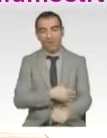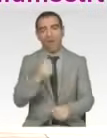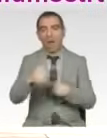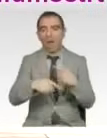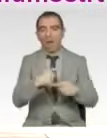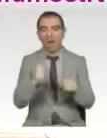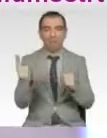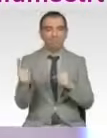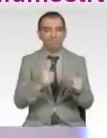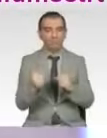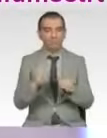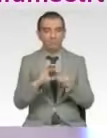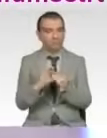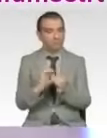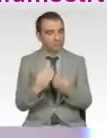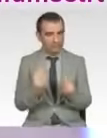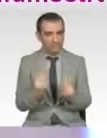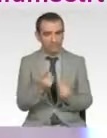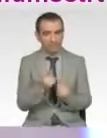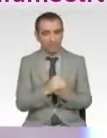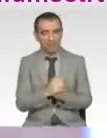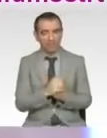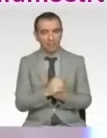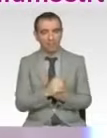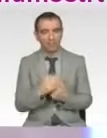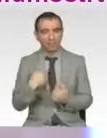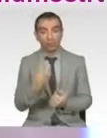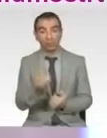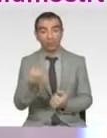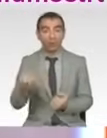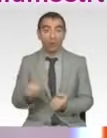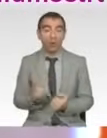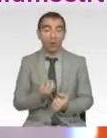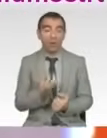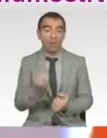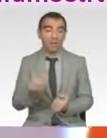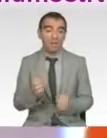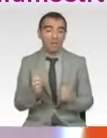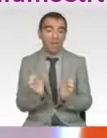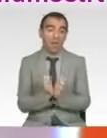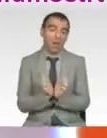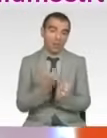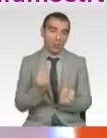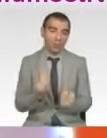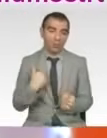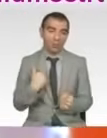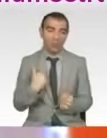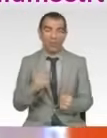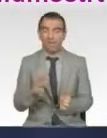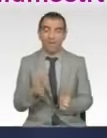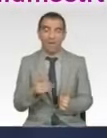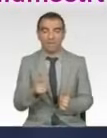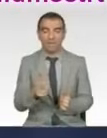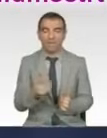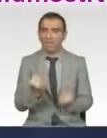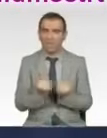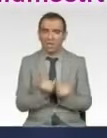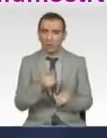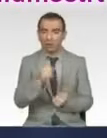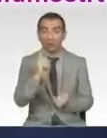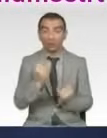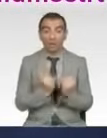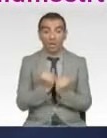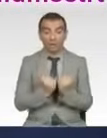akrabalık. Akrabalık ilişkileri. İlişkileri nasıldır mesela? Biz çok kalabalık aileler oluyor zaten. Bazen. Siz kaç kardeşsiniz? Biz